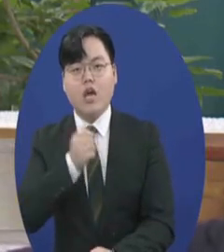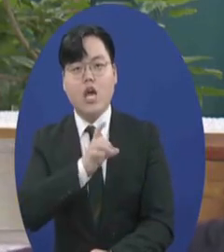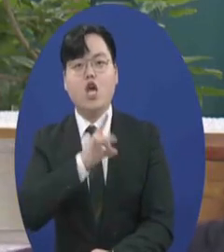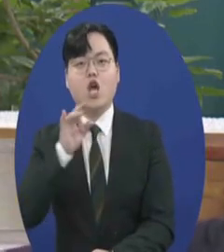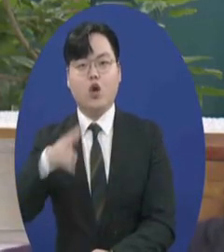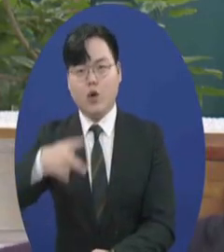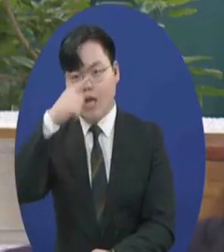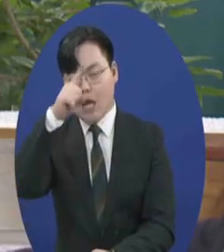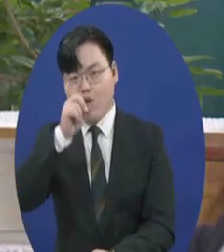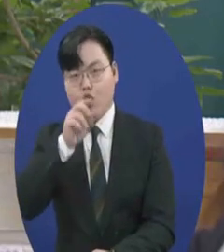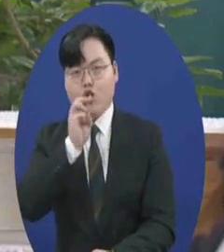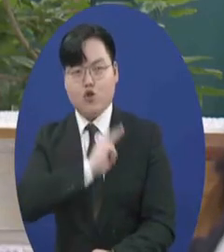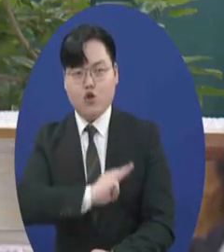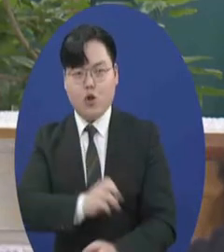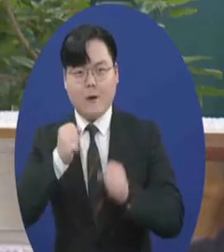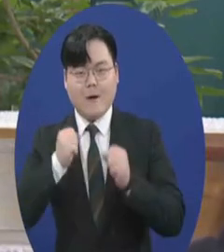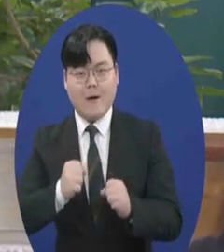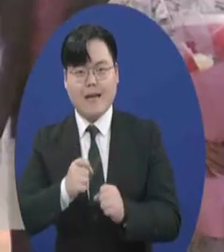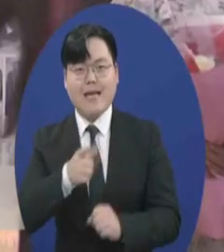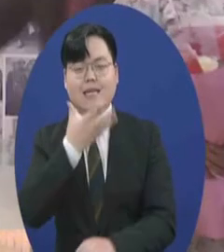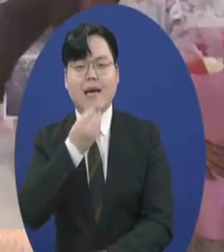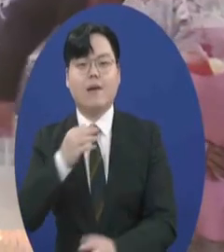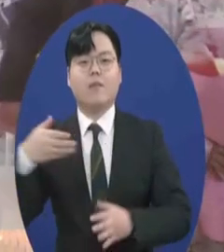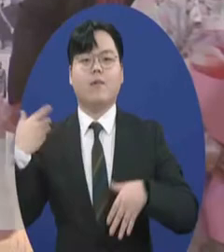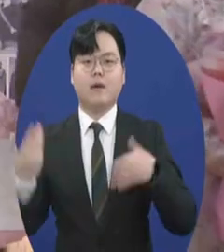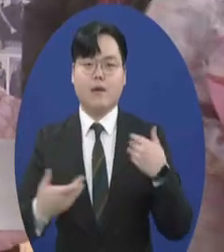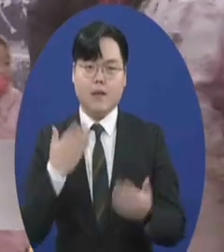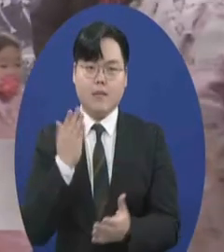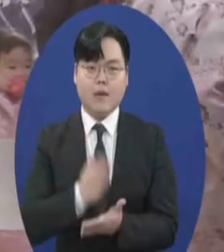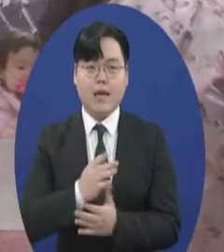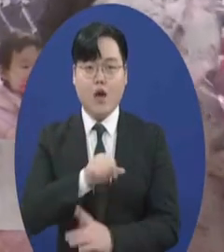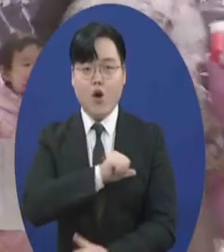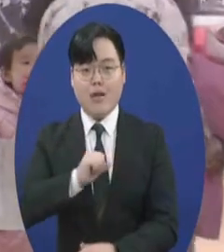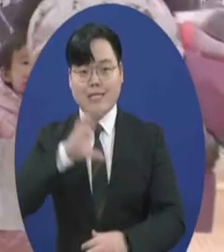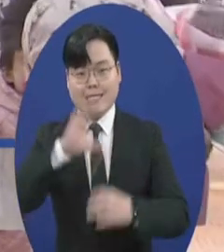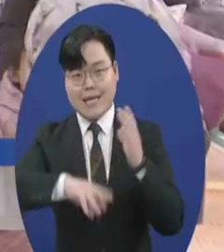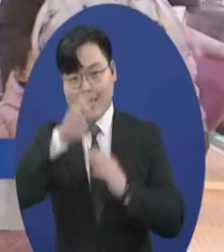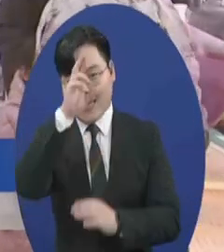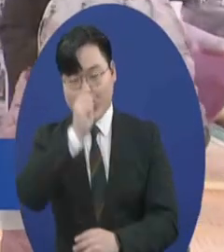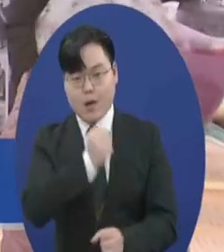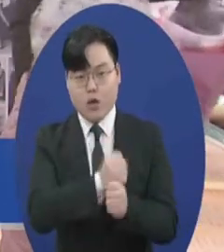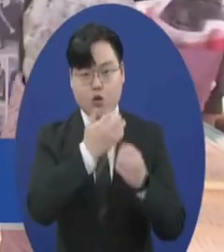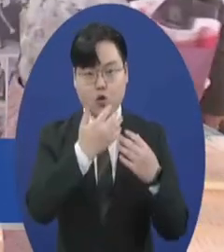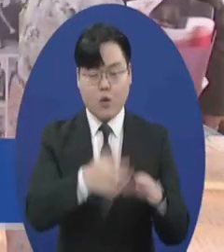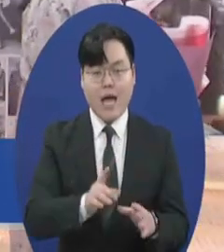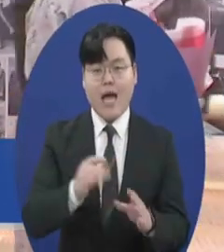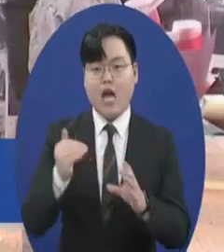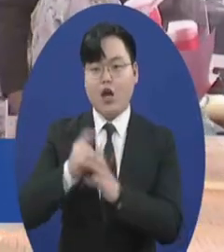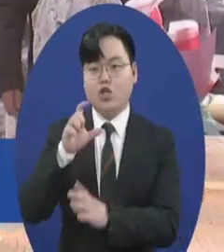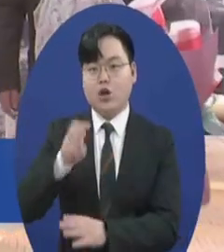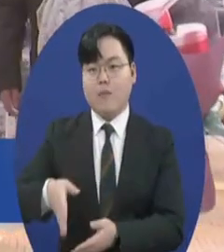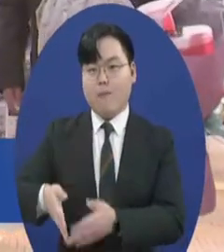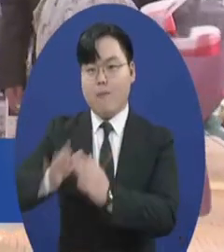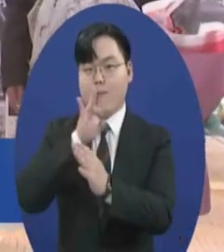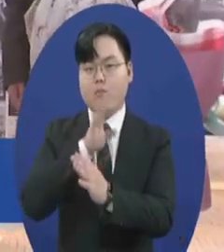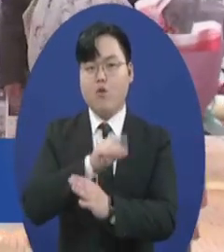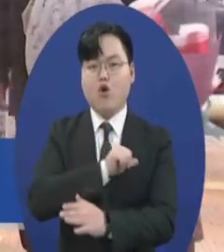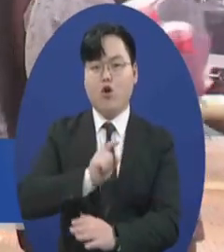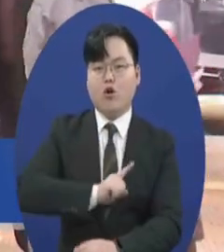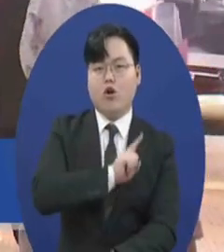төлөө хөдөлмөрлөх болно. Баярлалаа. Хязгаар гэх баяртай. Би сангийн яамд ажиллаж байгаа Эрдэнэ тотыг анх байгуулах